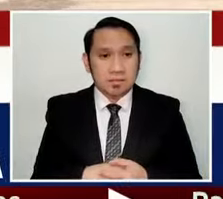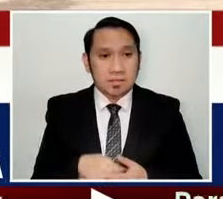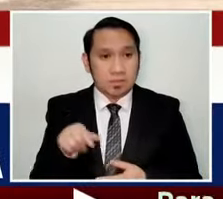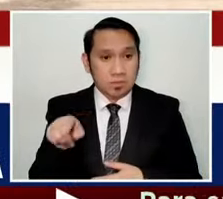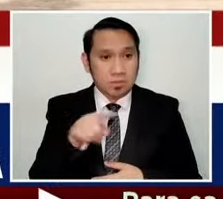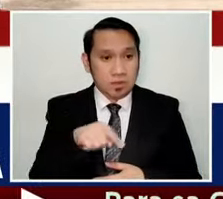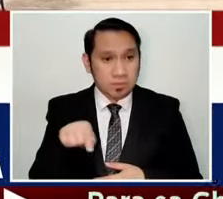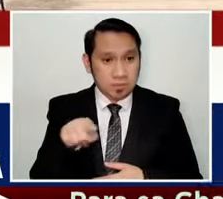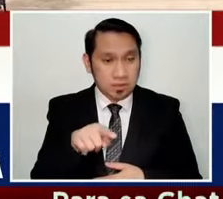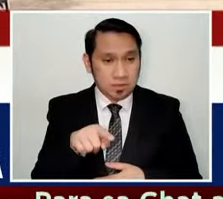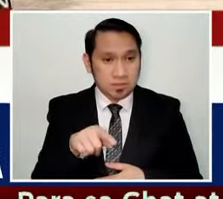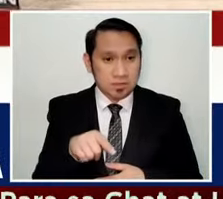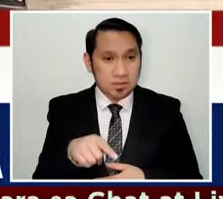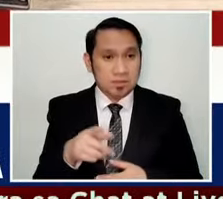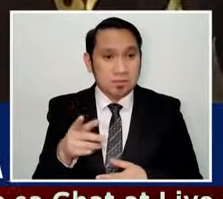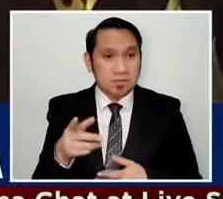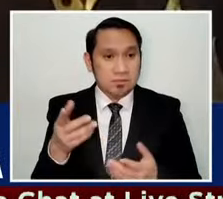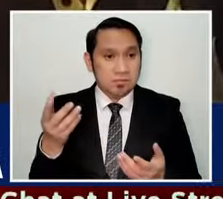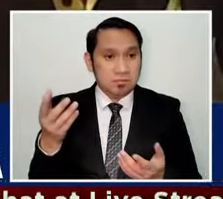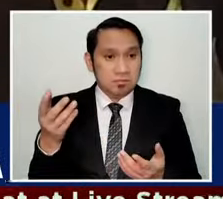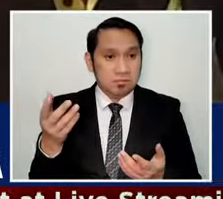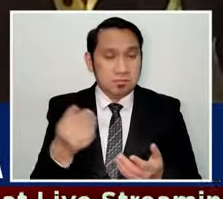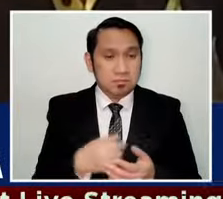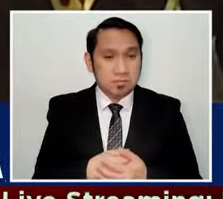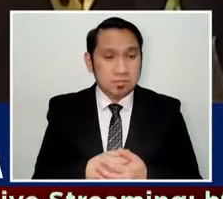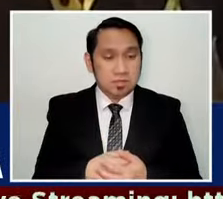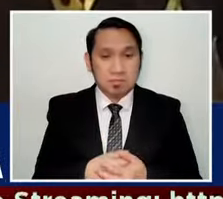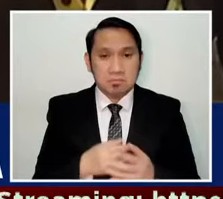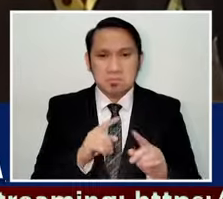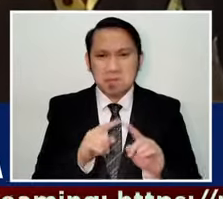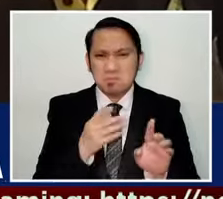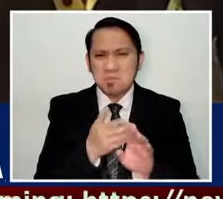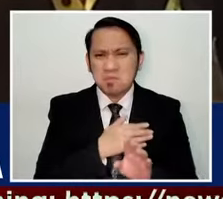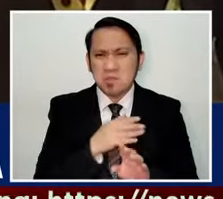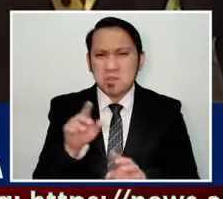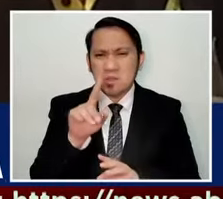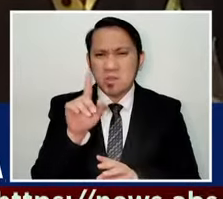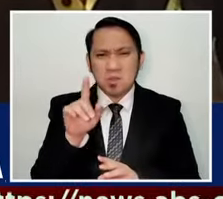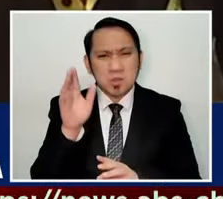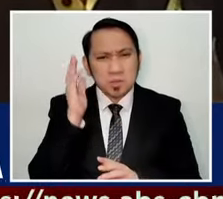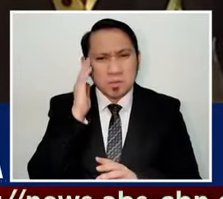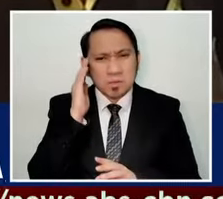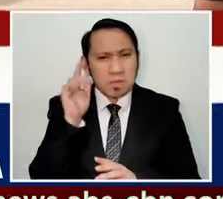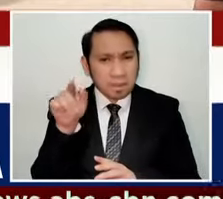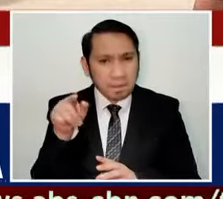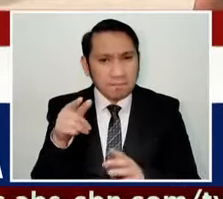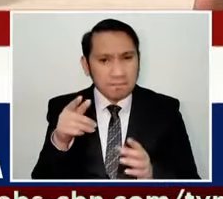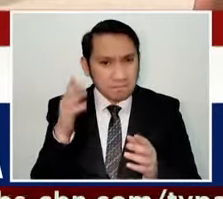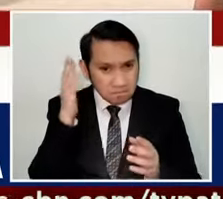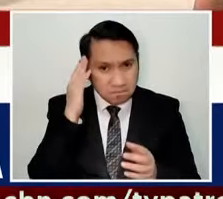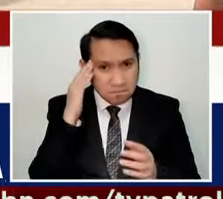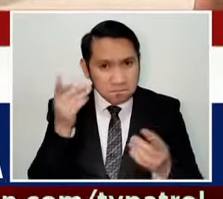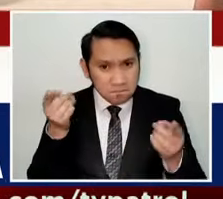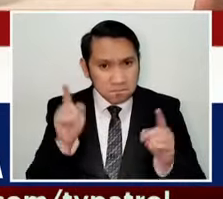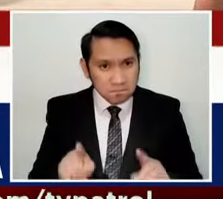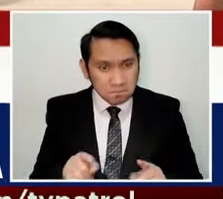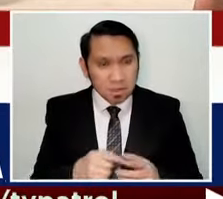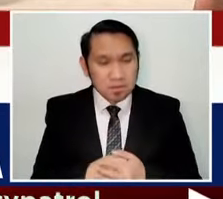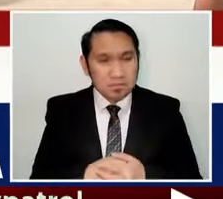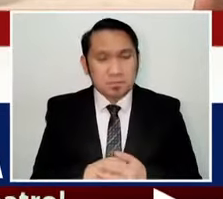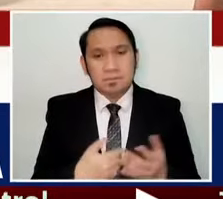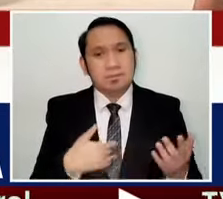ang mga pulis na sa Bindoy. Pero bago kayo tinawag, nalaman na ba ninyo may nangyari kay Arnil? Wala po,